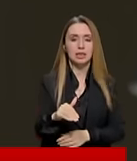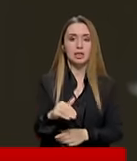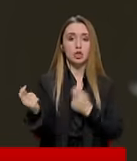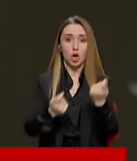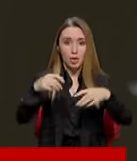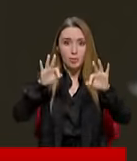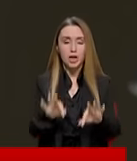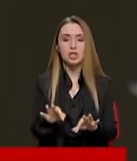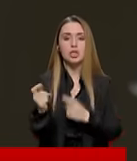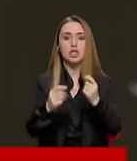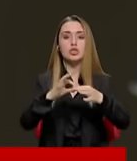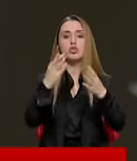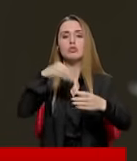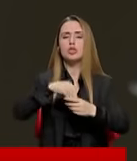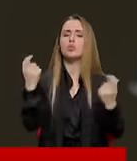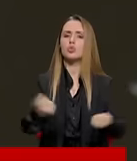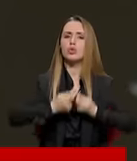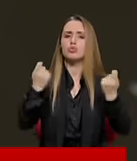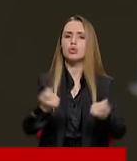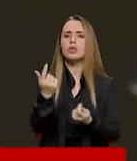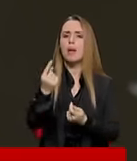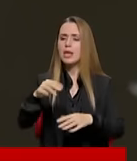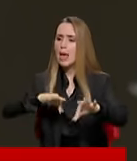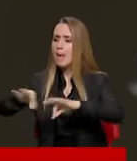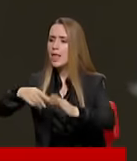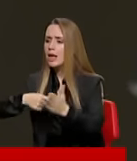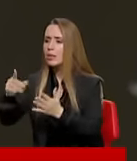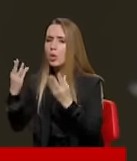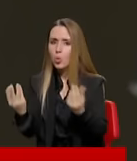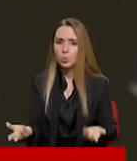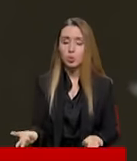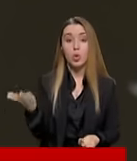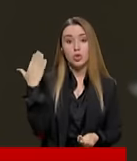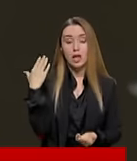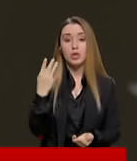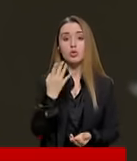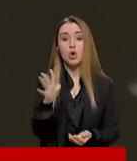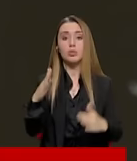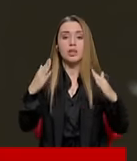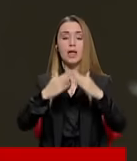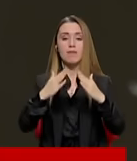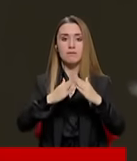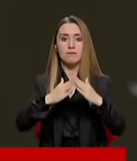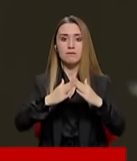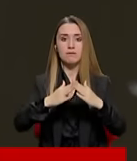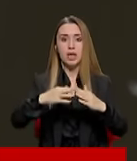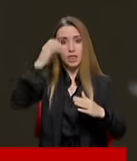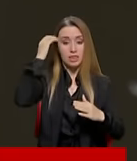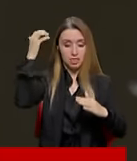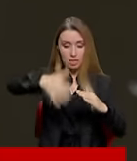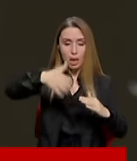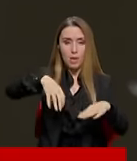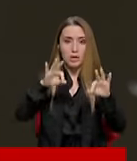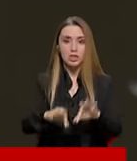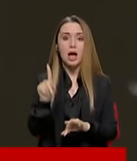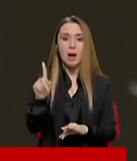Eee bu işin çözümü için uğraştık bir kısmının planları iptal edilmişti 4.000 konutluk Eee temeli attık